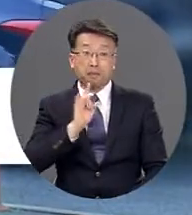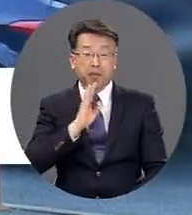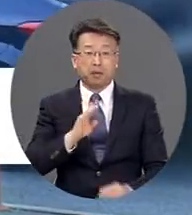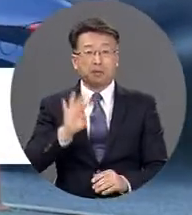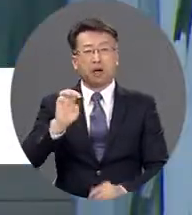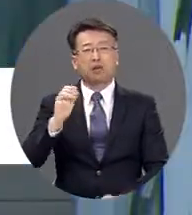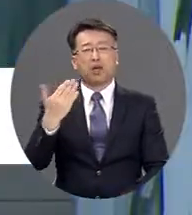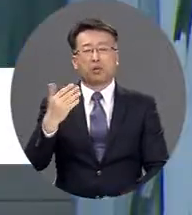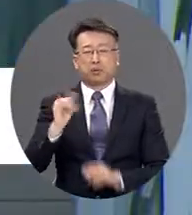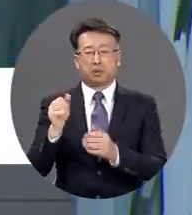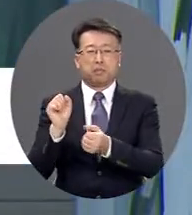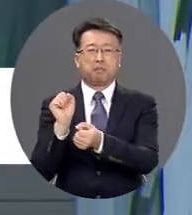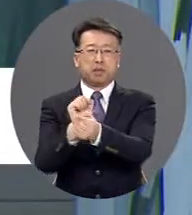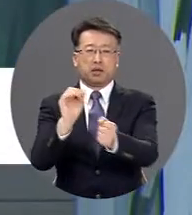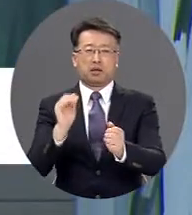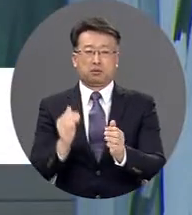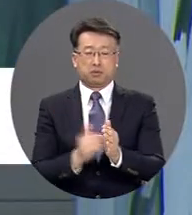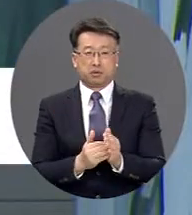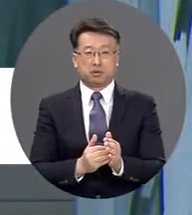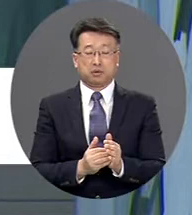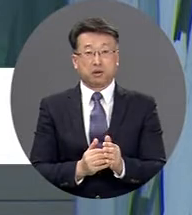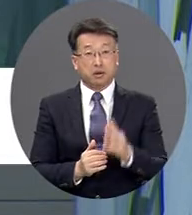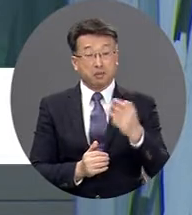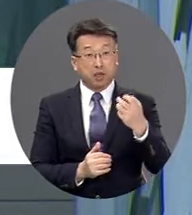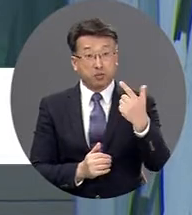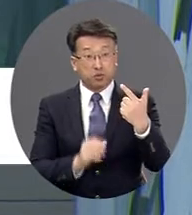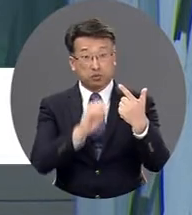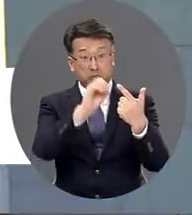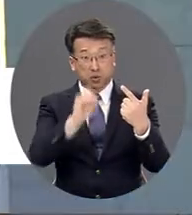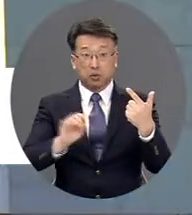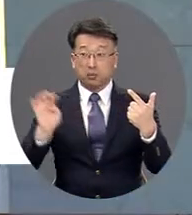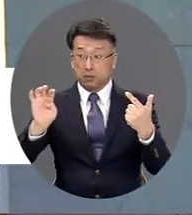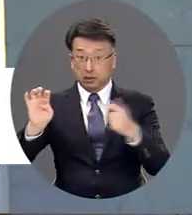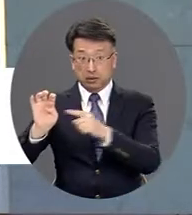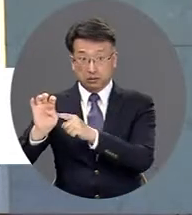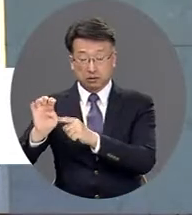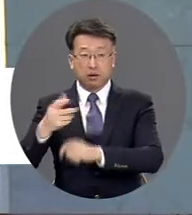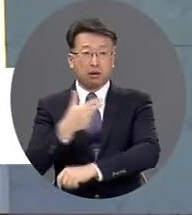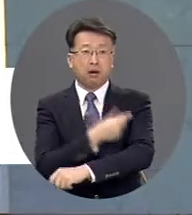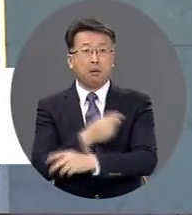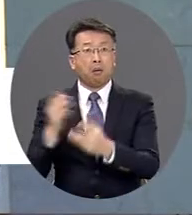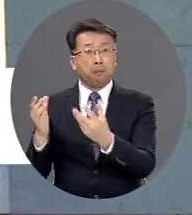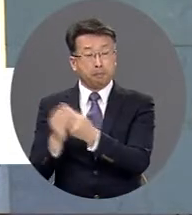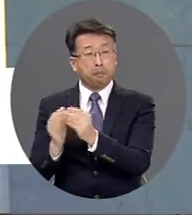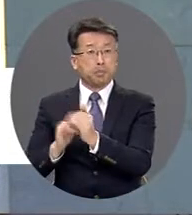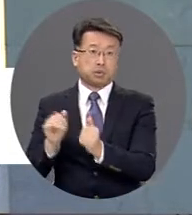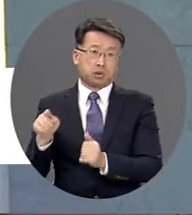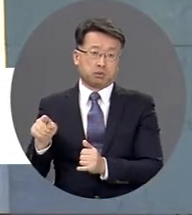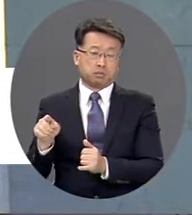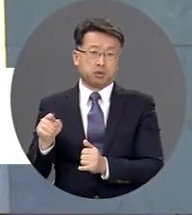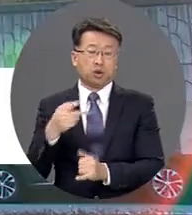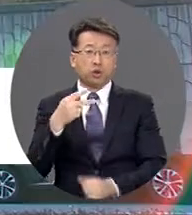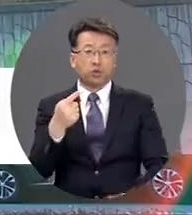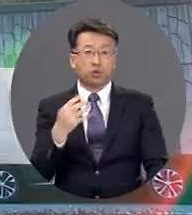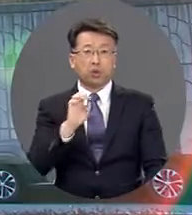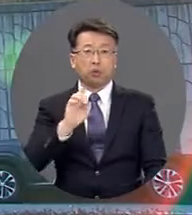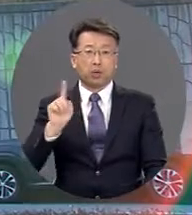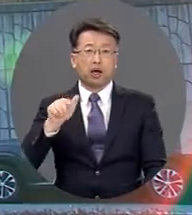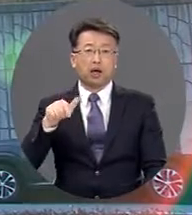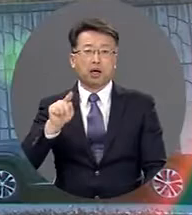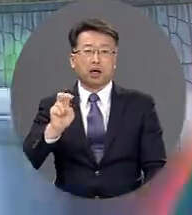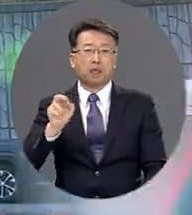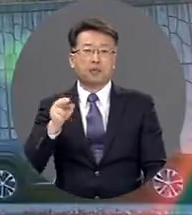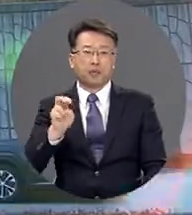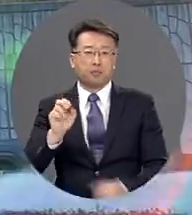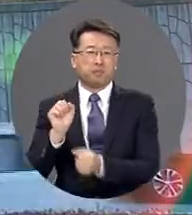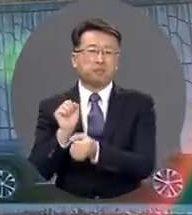감염됐습니다. 확진자 중 81.6%인 40명은 백신 접종을 완료한 돌파 감염이고 이